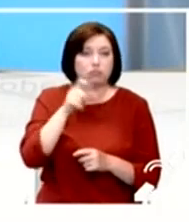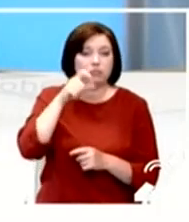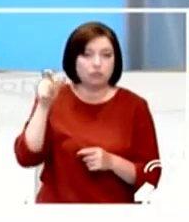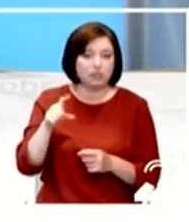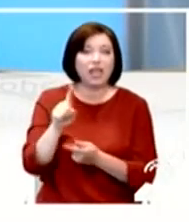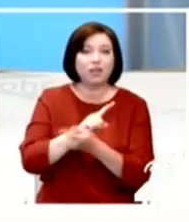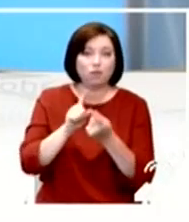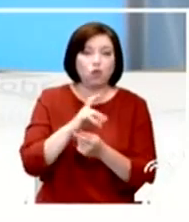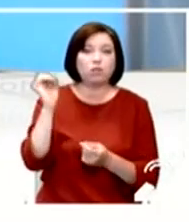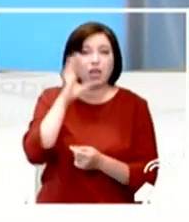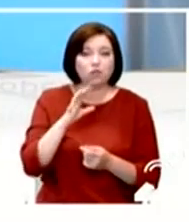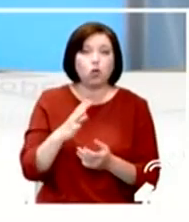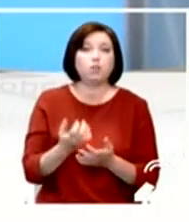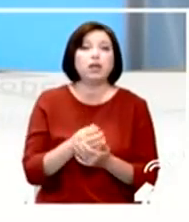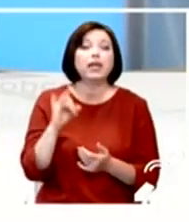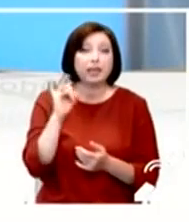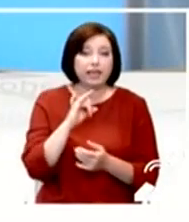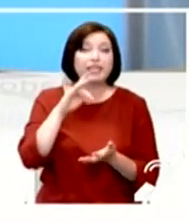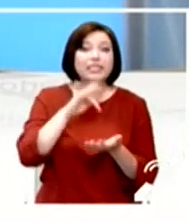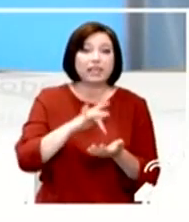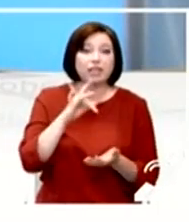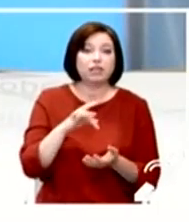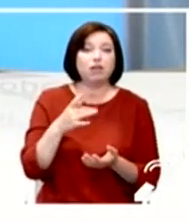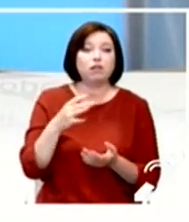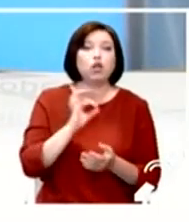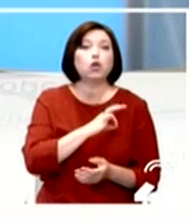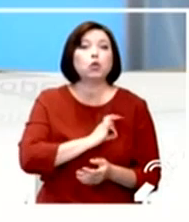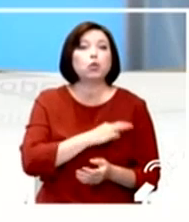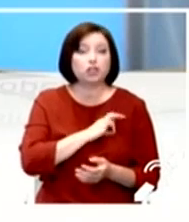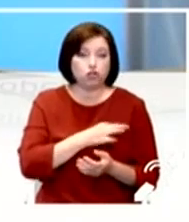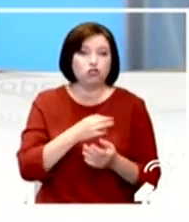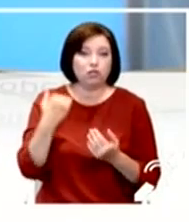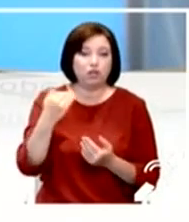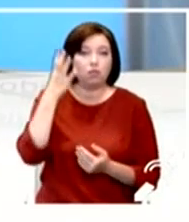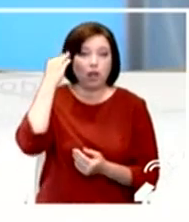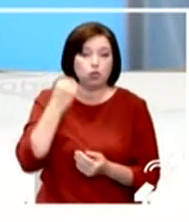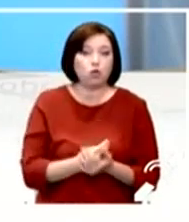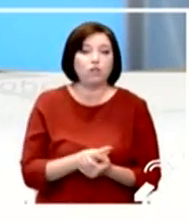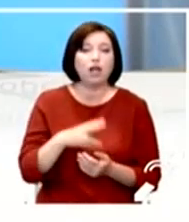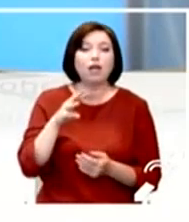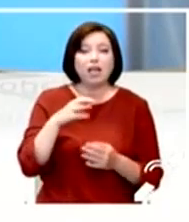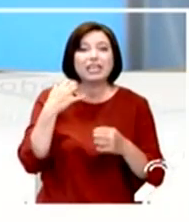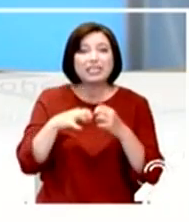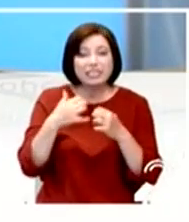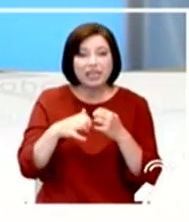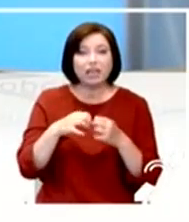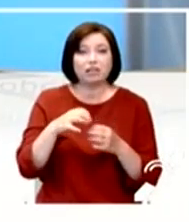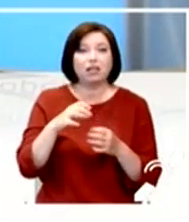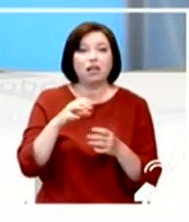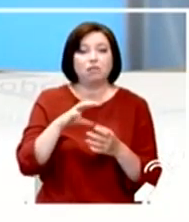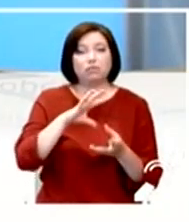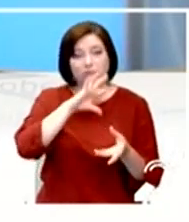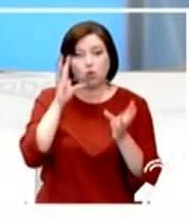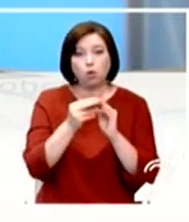și Reforme Europene Expert Group și ai Centrului de Resurse Juridice din Moldova. Media generală pentru gradul de